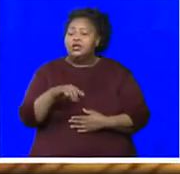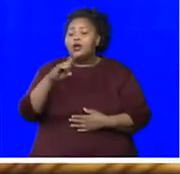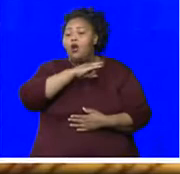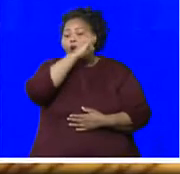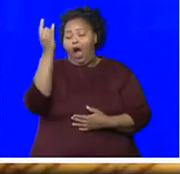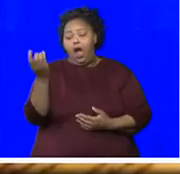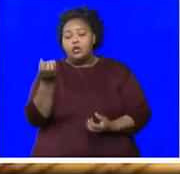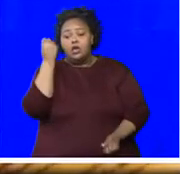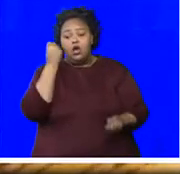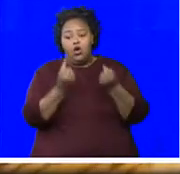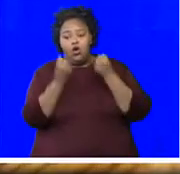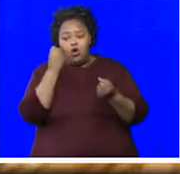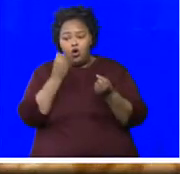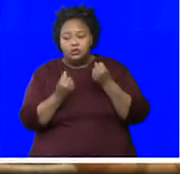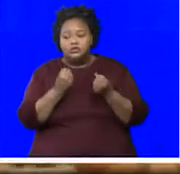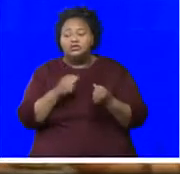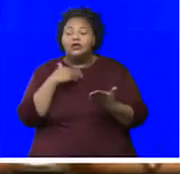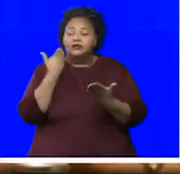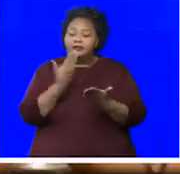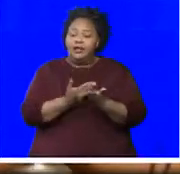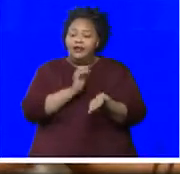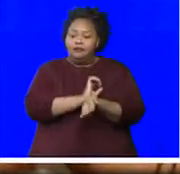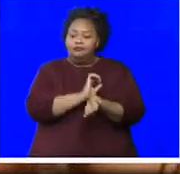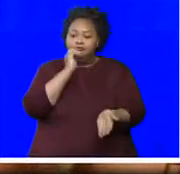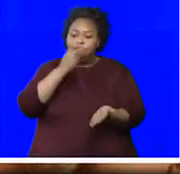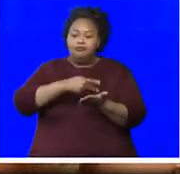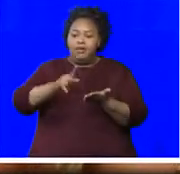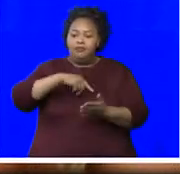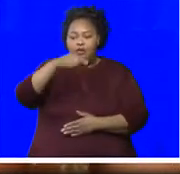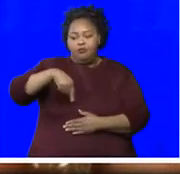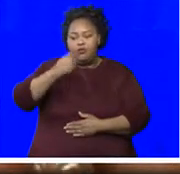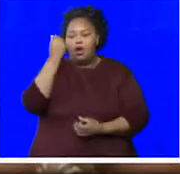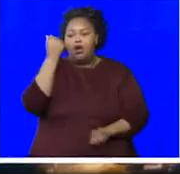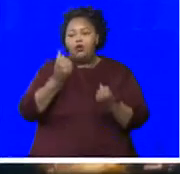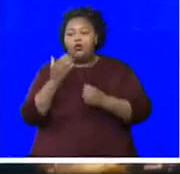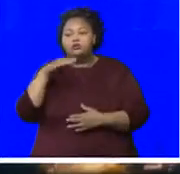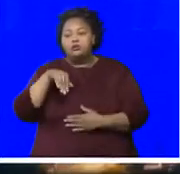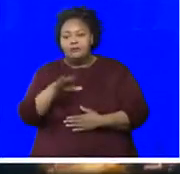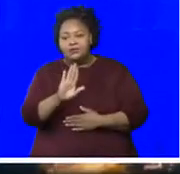etinzabeni kubika Fortune Dlangamandla ngikumathapha.